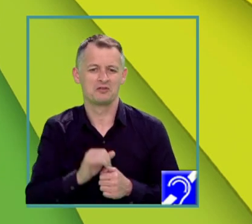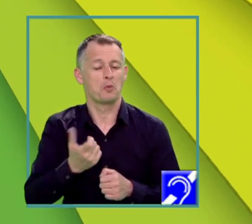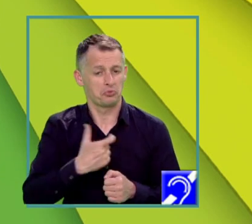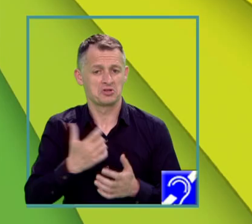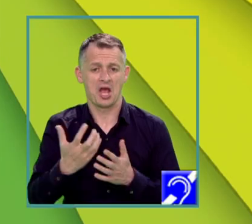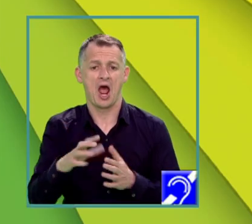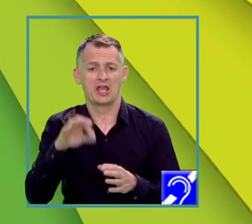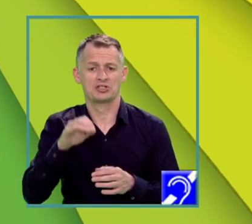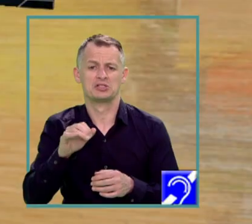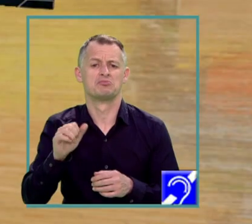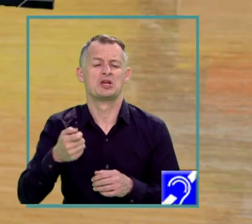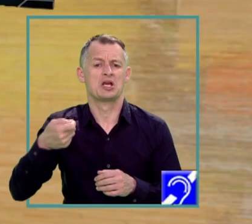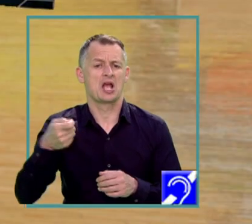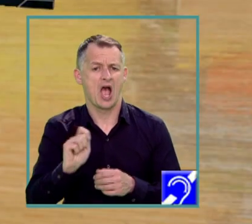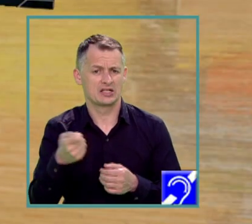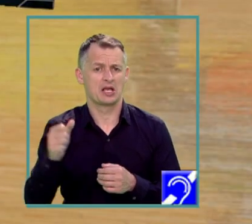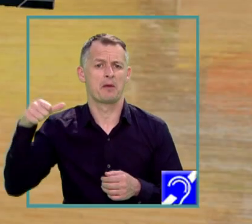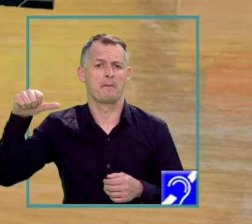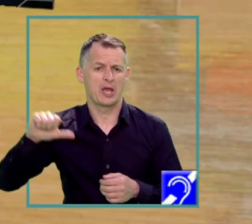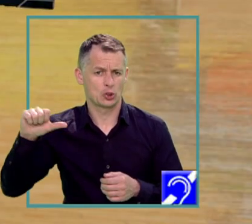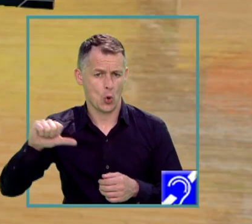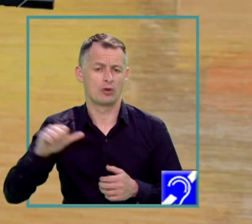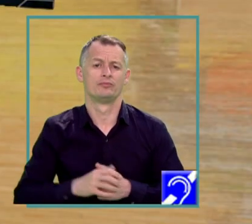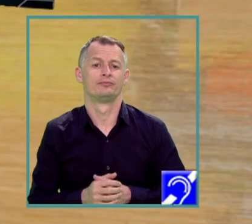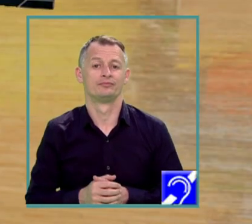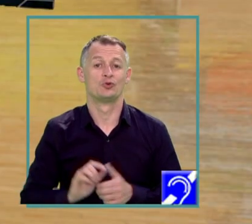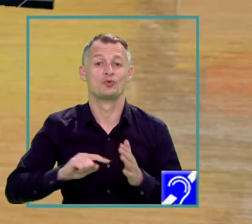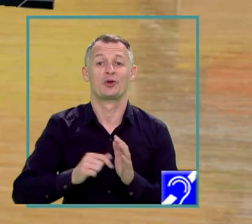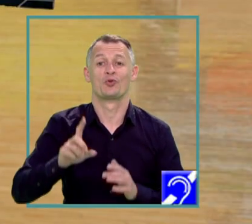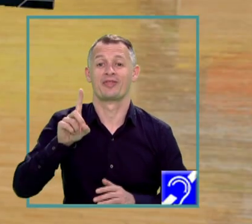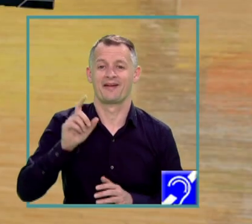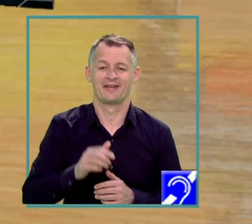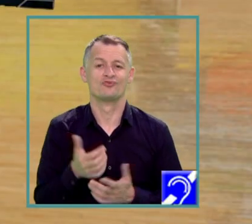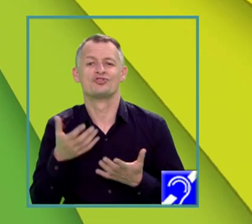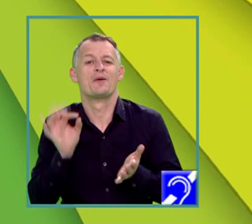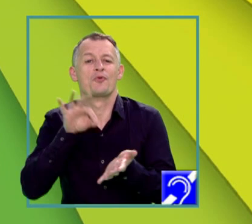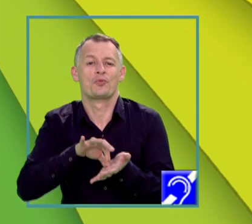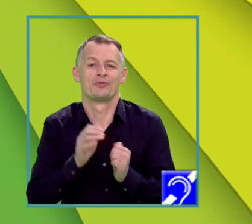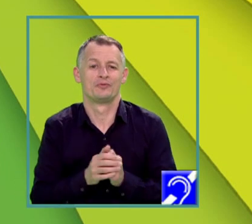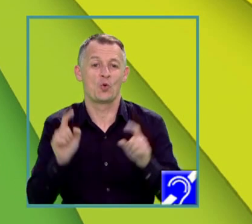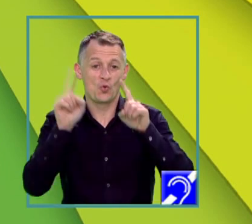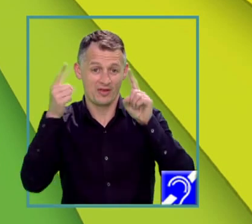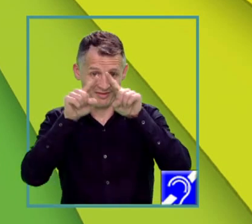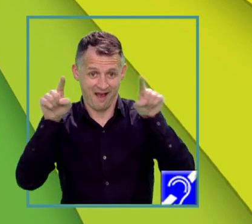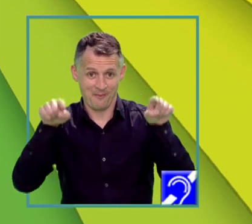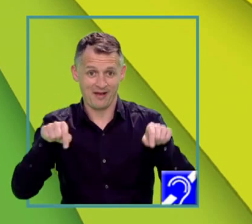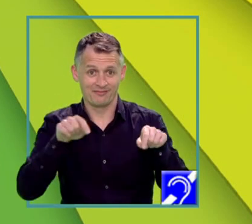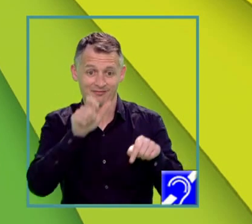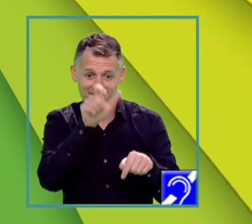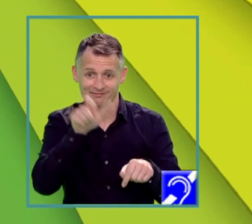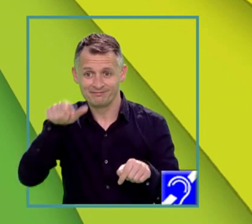gaze naturale cărbune subiectul D ține propune subiectul de un tabel care